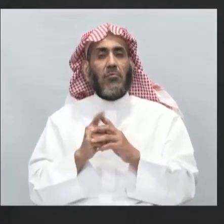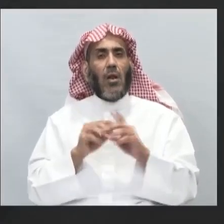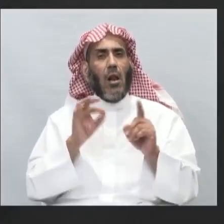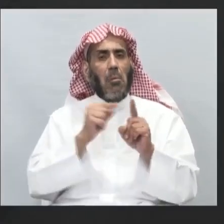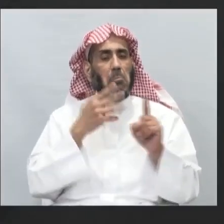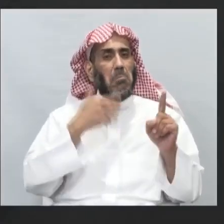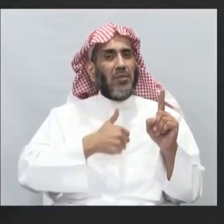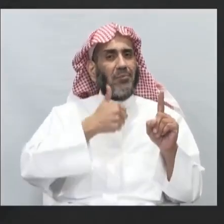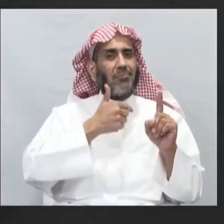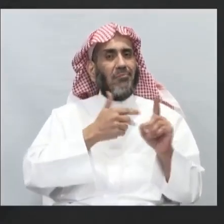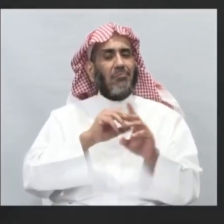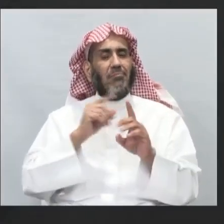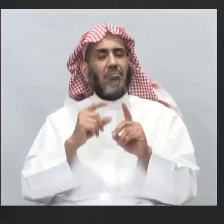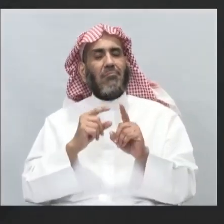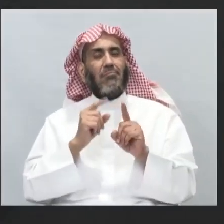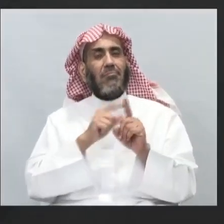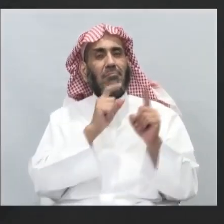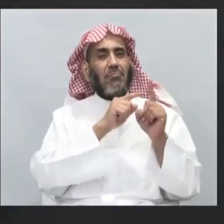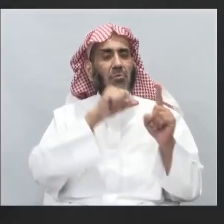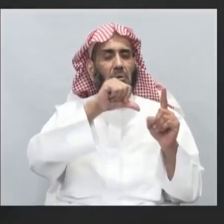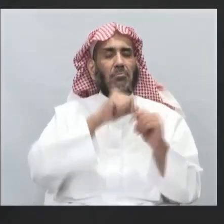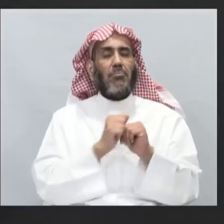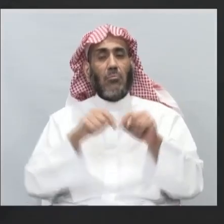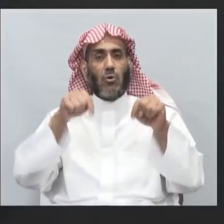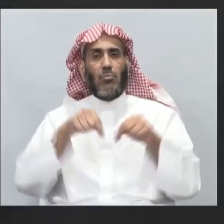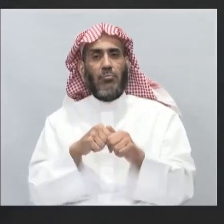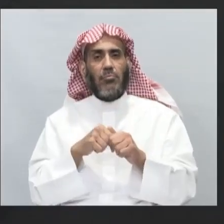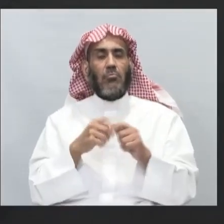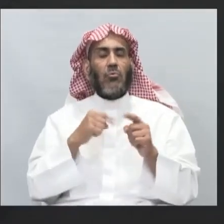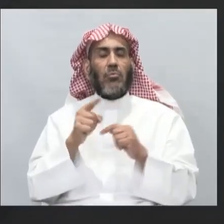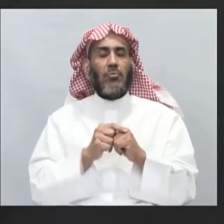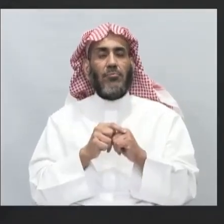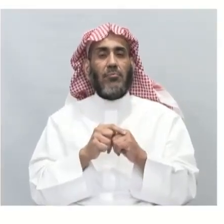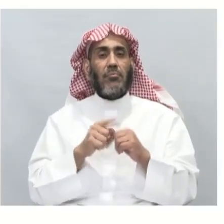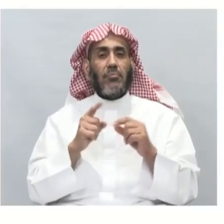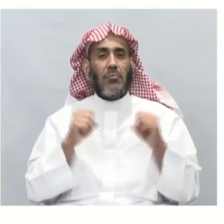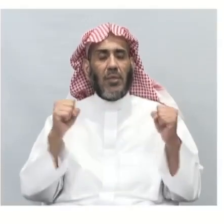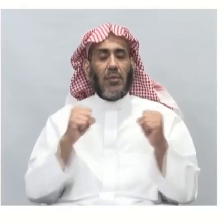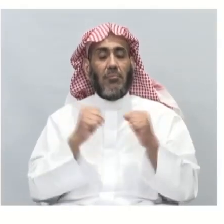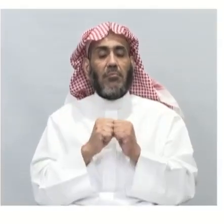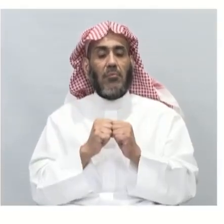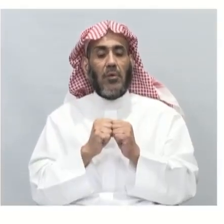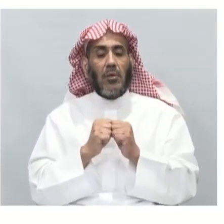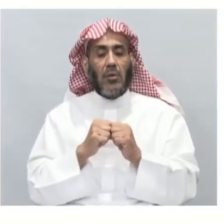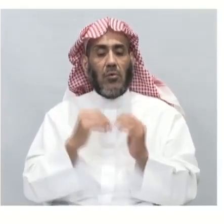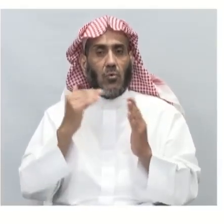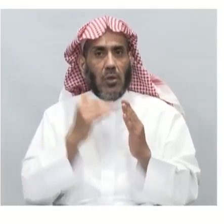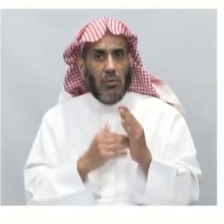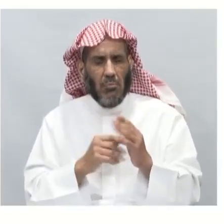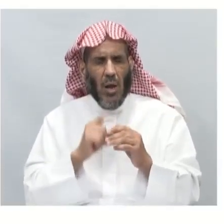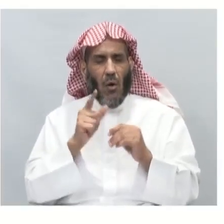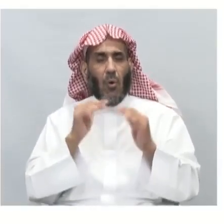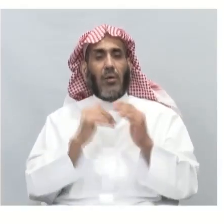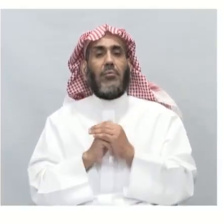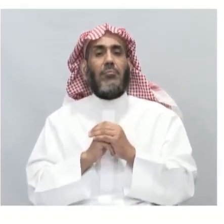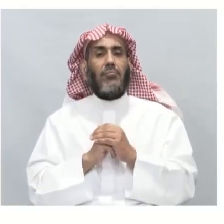وفيها ما جيء به على سبيل على سبيل الذم اليوم يريد منك من خلال هذا التدريب ان ترتب الاقوال